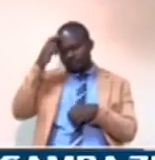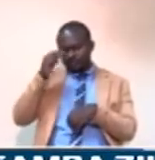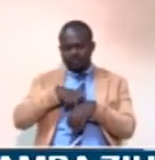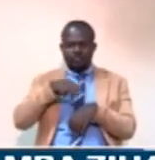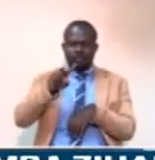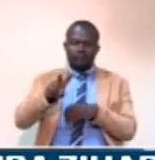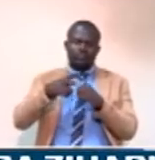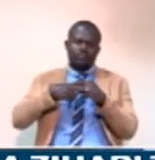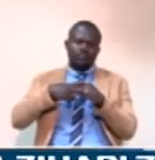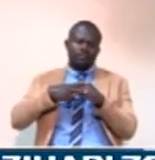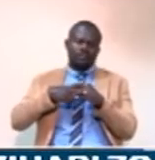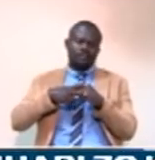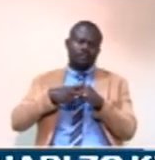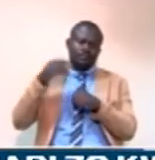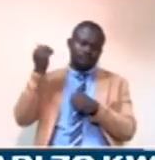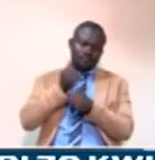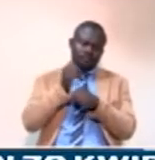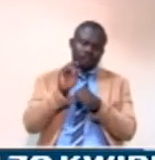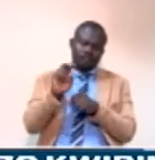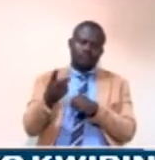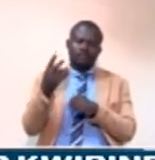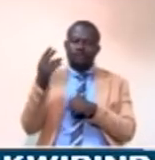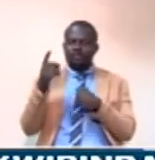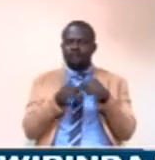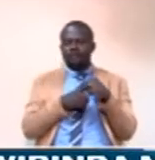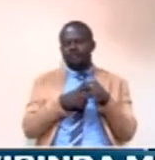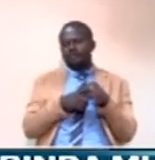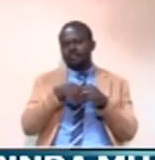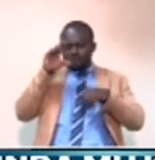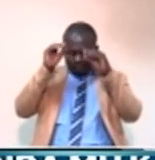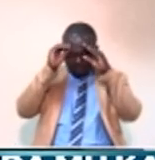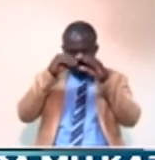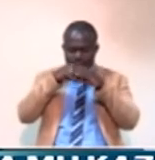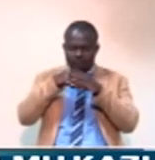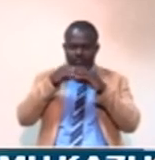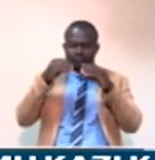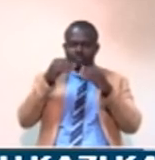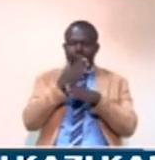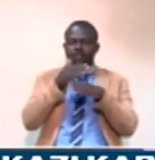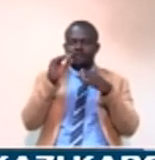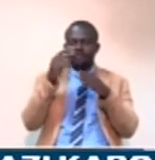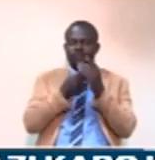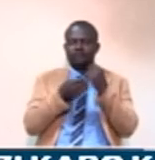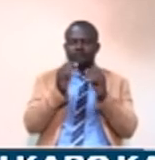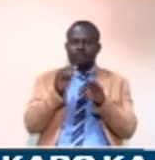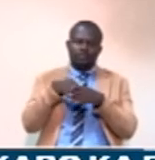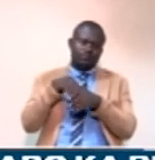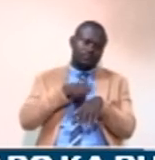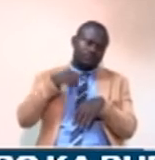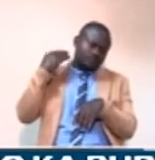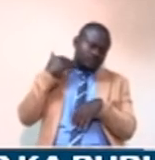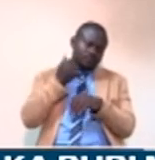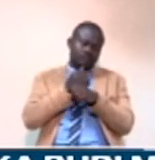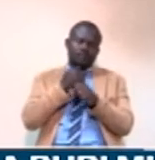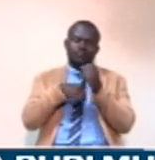ku nshuro ya 27 abari abakozi 26 bizi Minisiteri zombi bishwe mu gihe cya Jenoside. Ni igikorwa